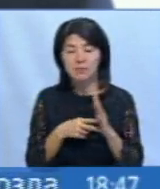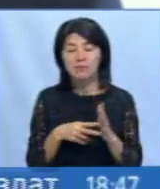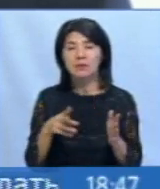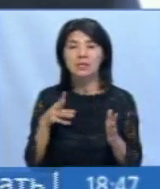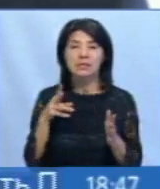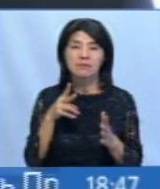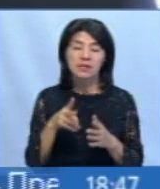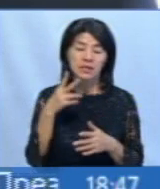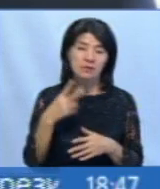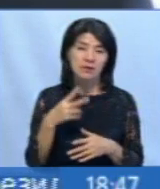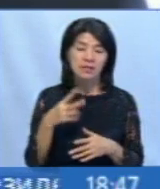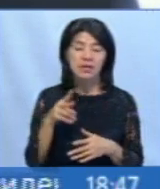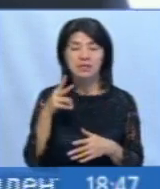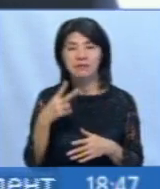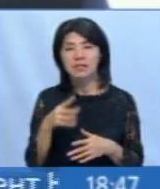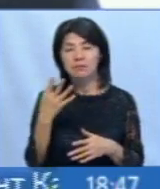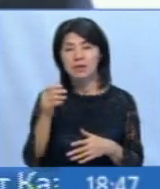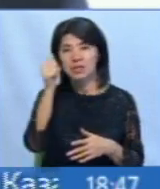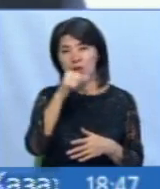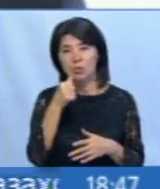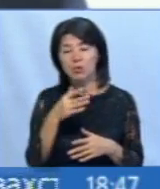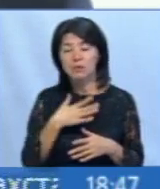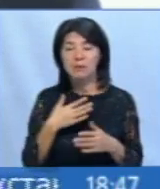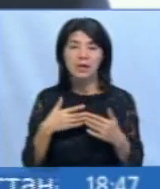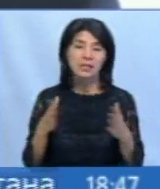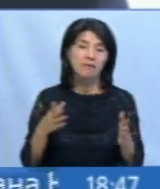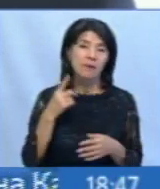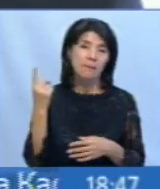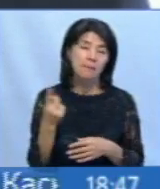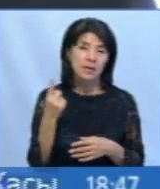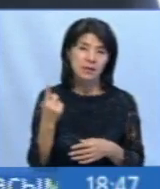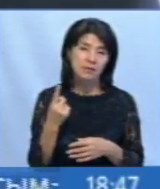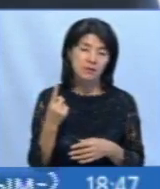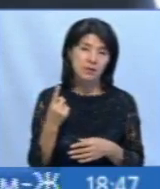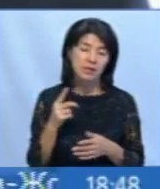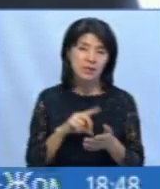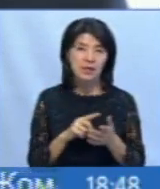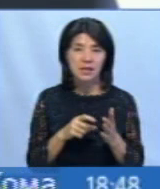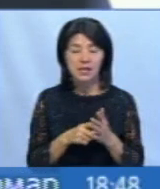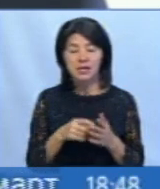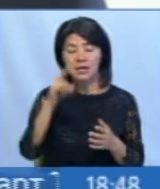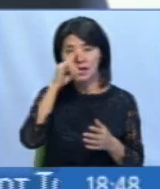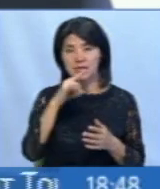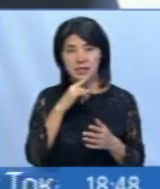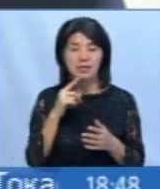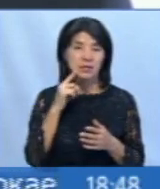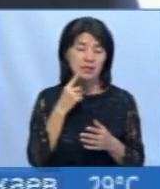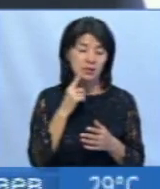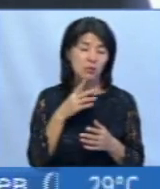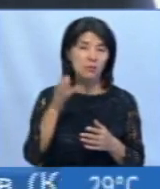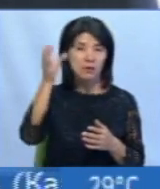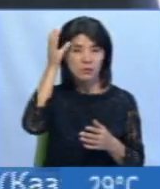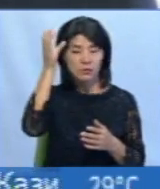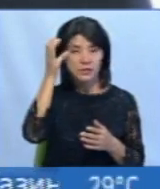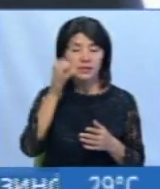2020-2025 годы, мы открываем в этом году первый класс с казахским языком обучения, то есть с государственным